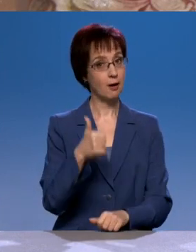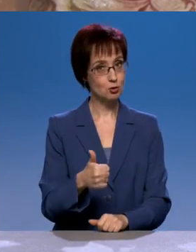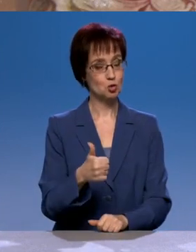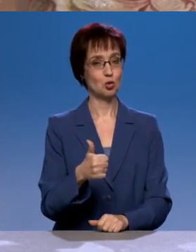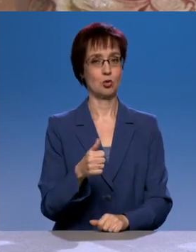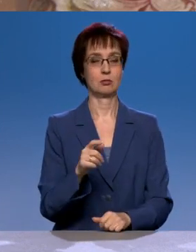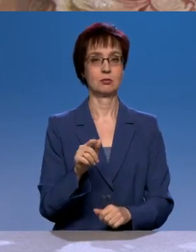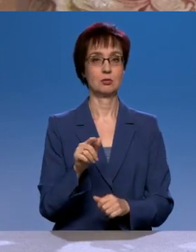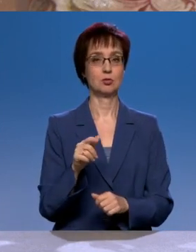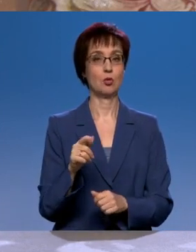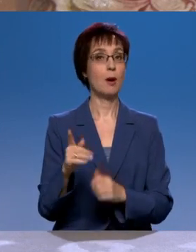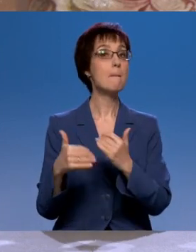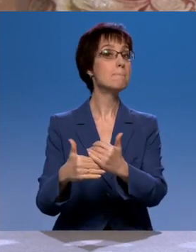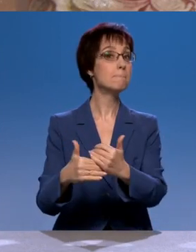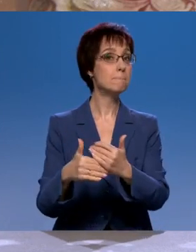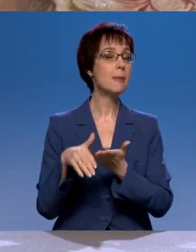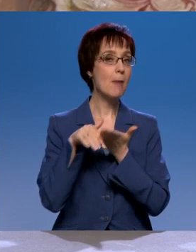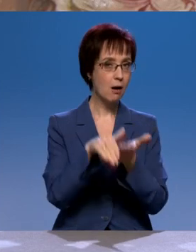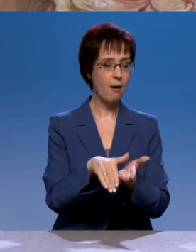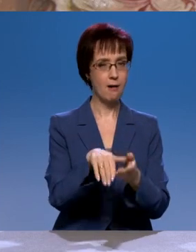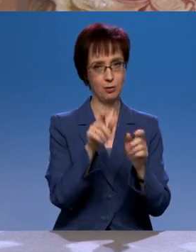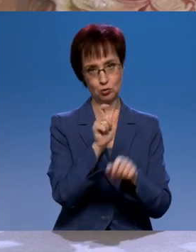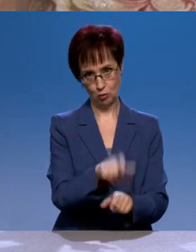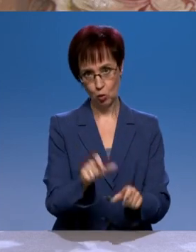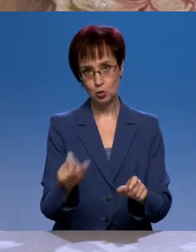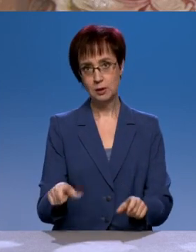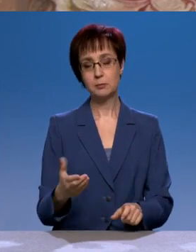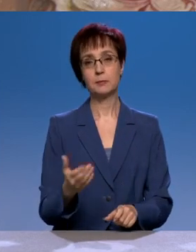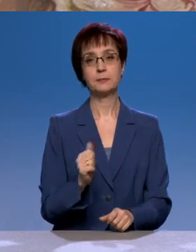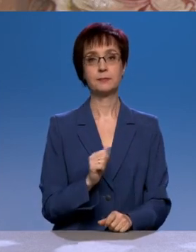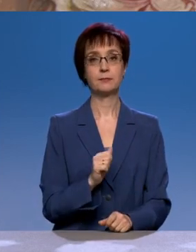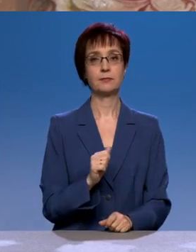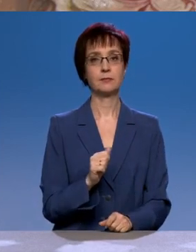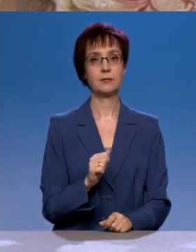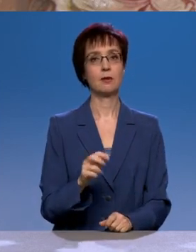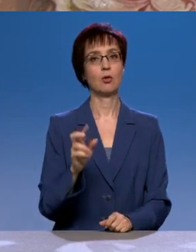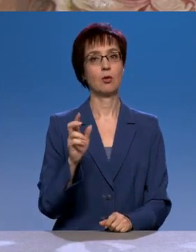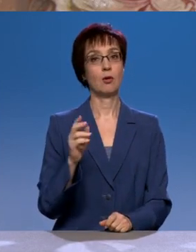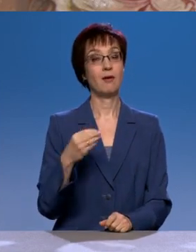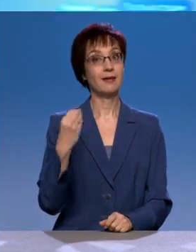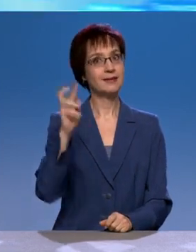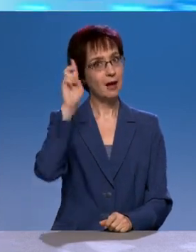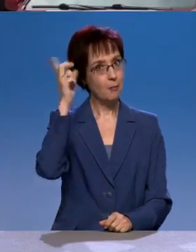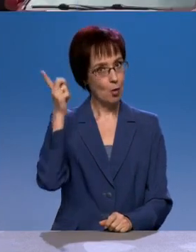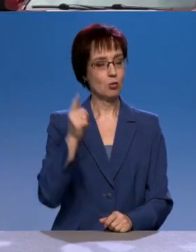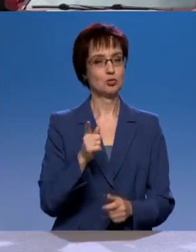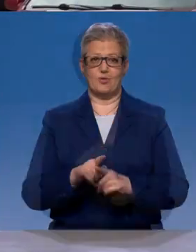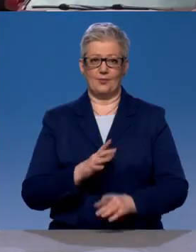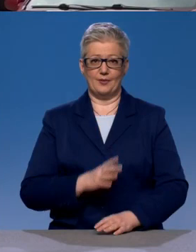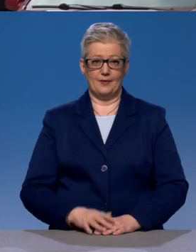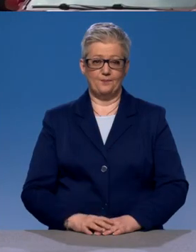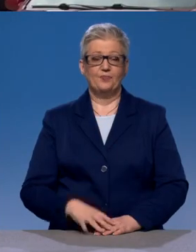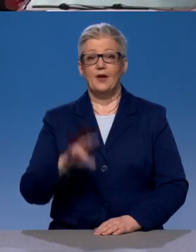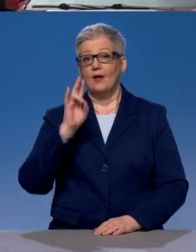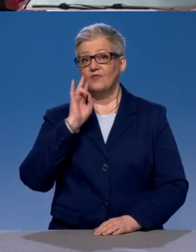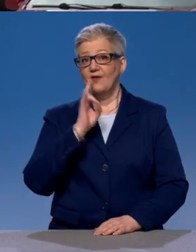помогают людям. Вот. И дай бог, чтобы... И дальше так было. В Новосибирске,